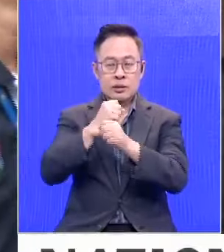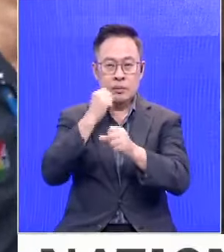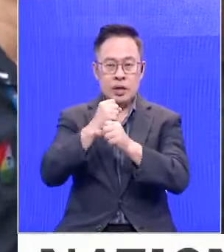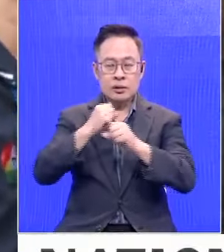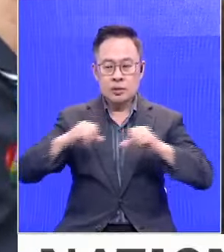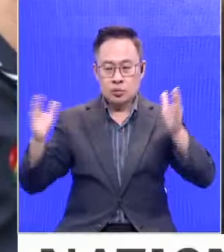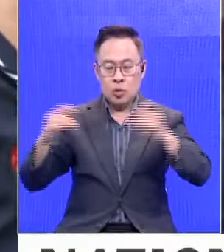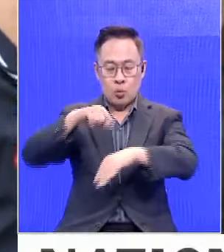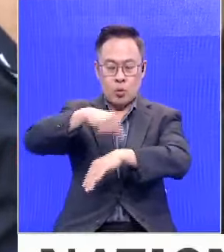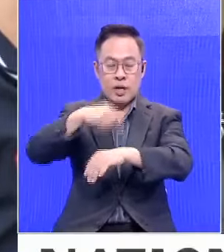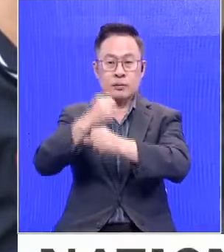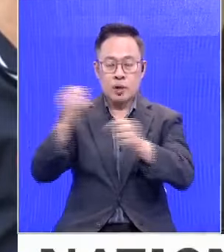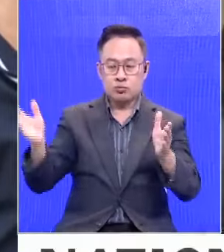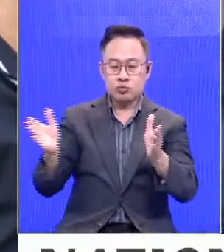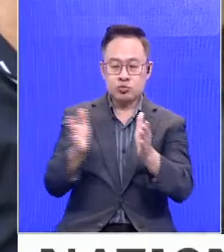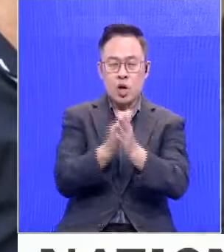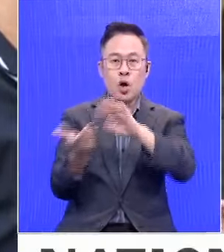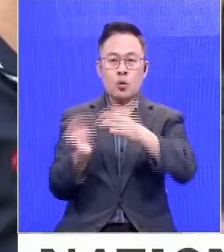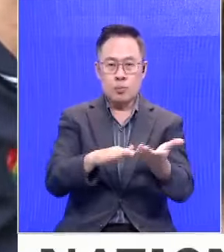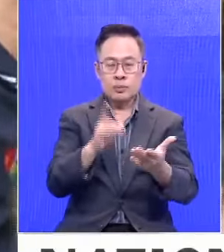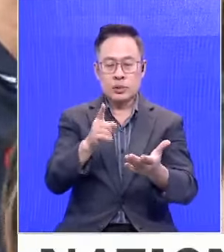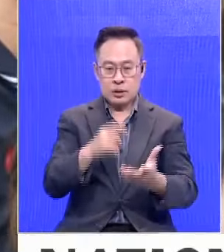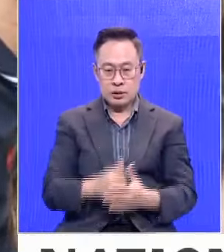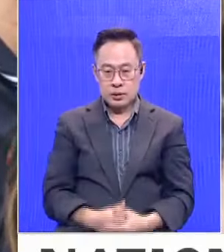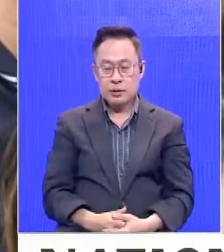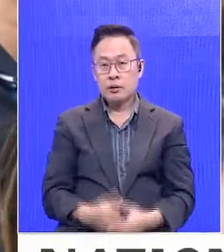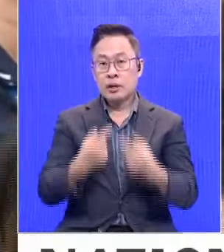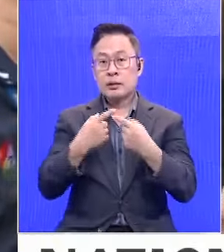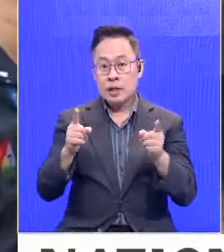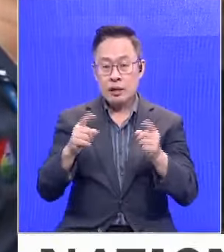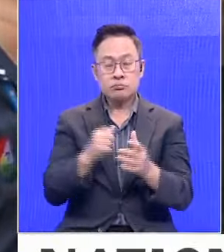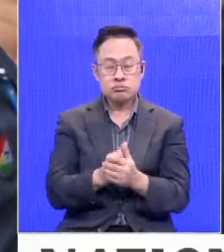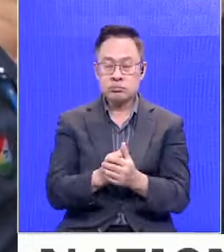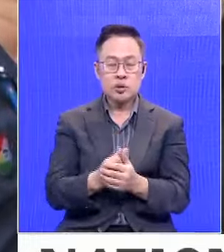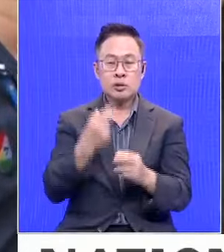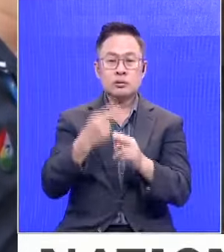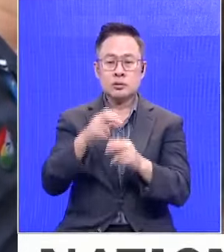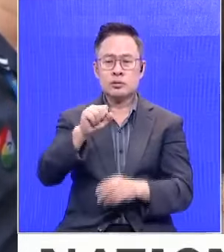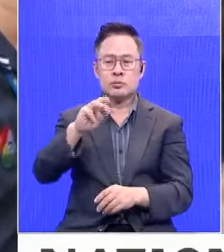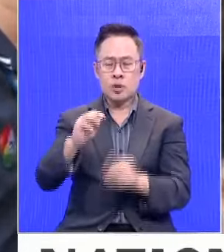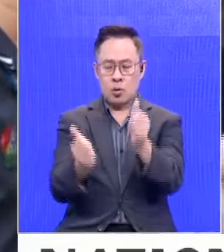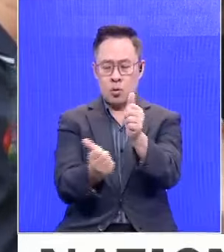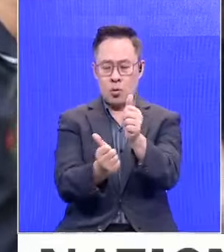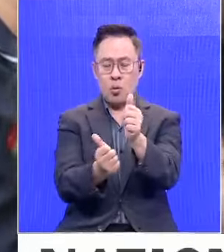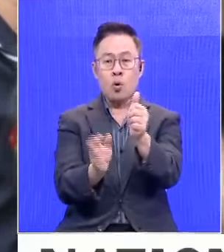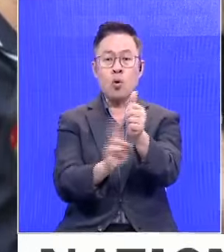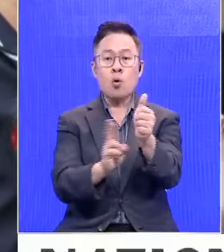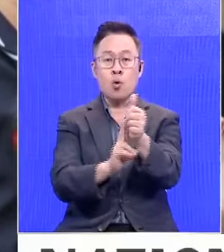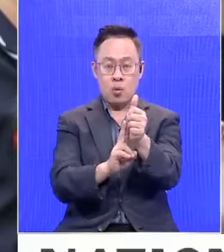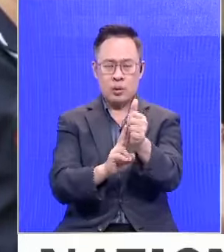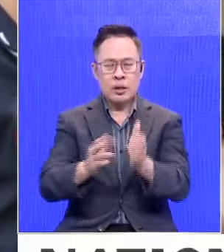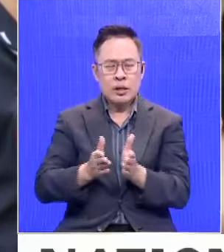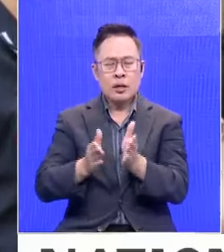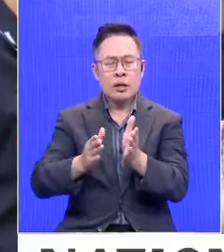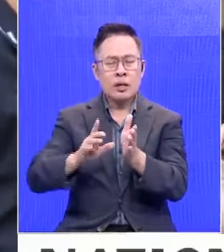งเดือนดีเลยมั้งฮะทีนี้คุณสมคิดบอกว่าอะไรเมื่อวานประชุมสสเพื่อไทยไม่ได้คุยเรื่องนี้เลยไม่กังวลขำด้วยซ้ำ